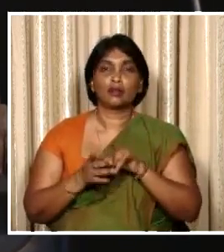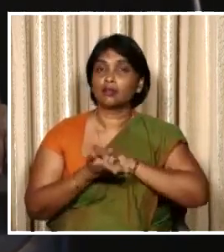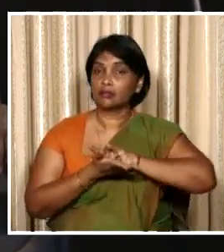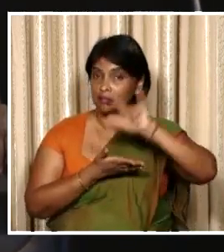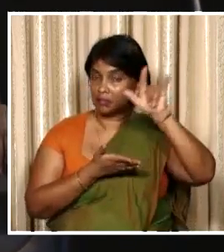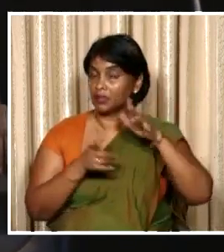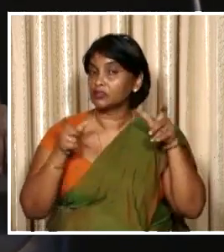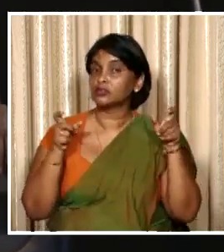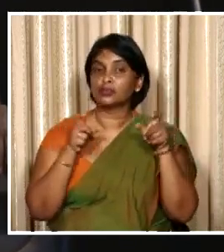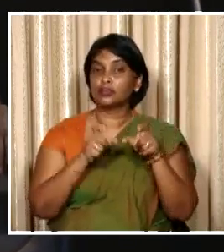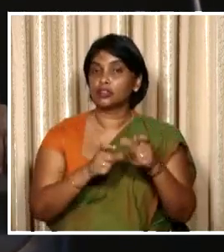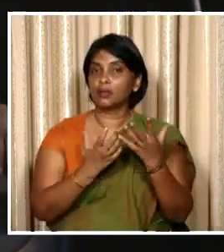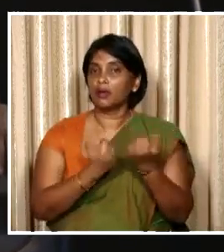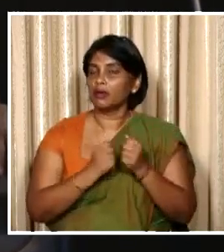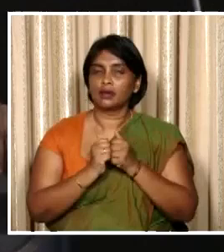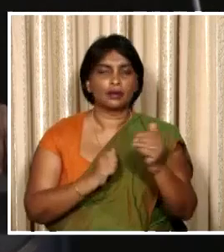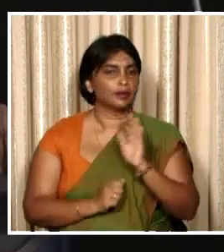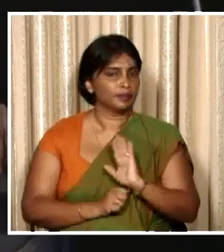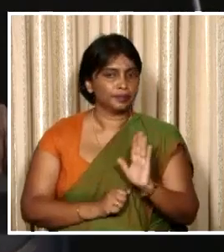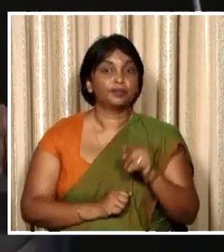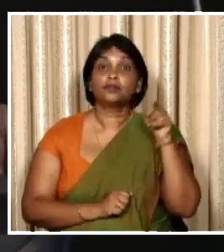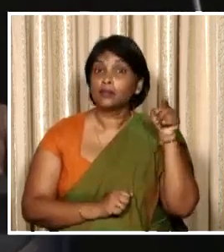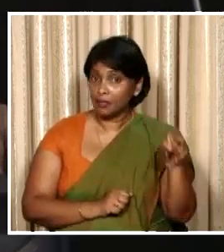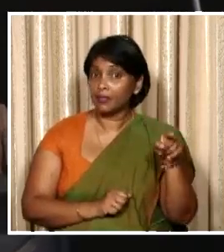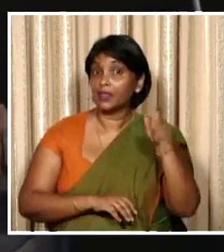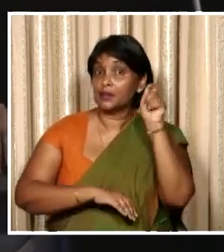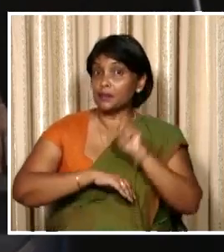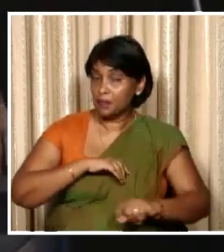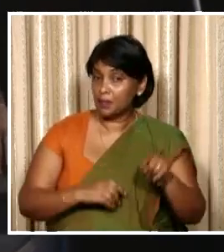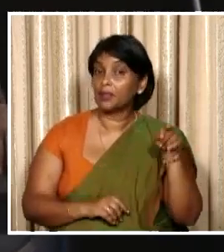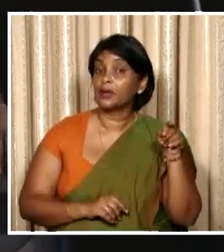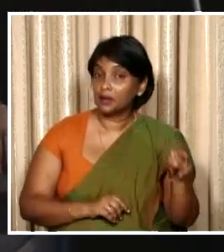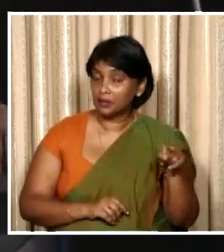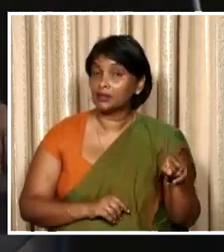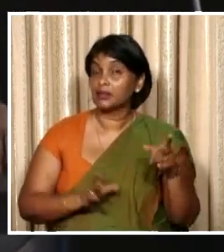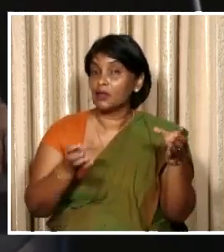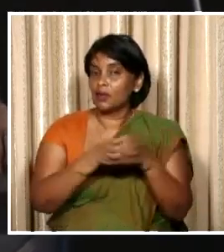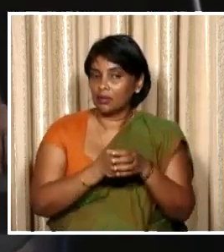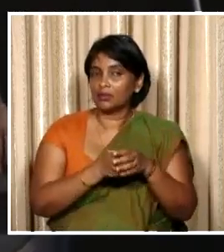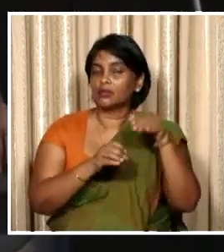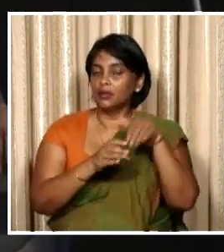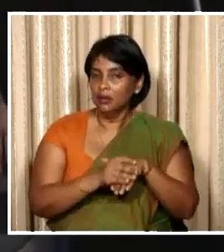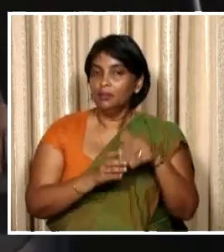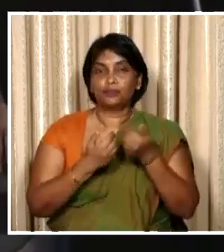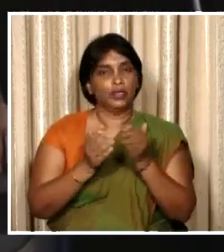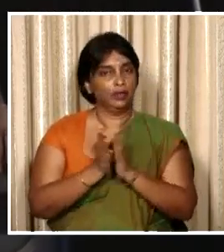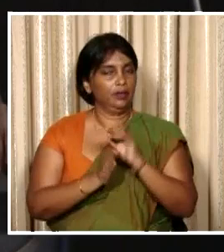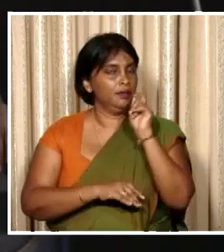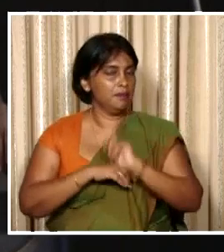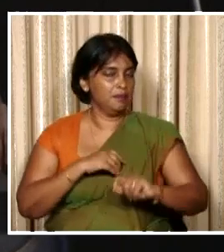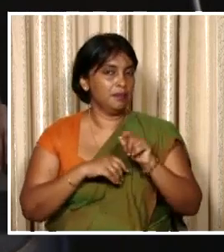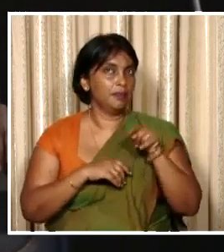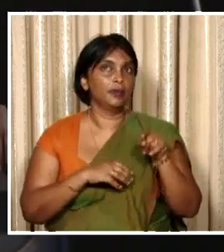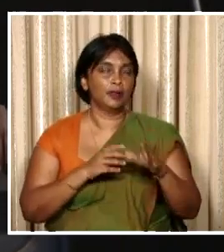ගමන් තහනමක් ගන්න කටයුතු කරන්න එත් නෑ. අන්න කුමන්ත්‍රණයේ ඒ පාර්ශවකරුවන් තමන්ගේ කුමන්ත්‍රණය